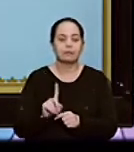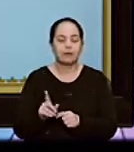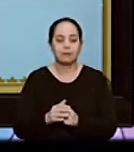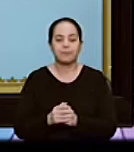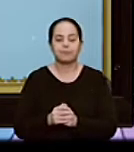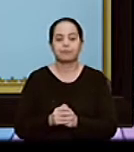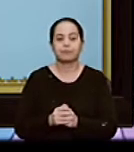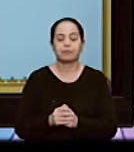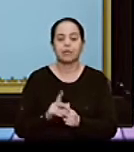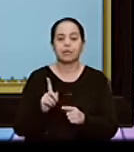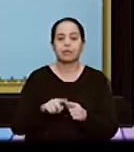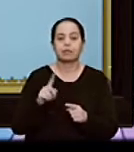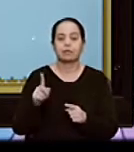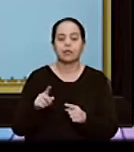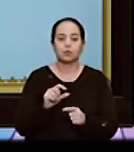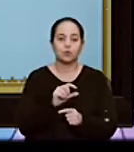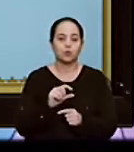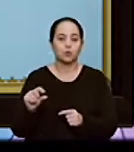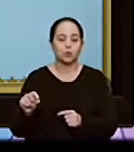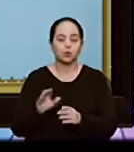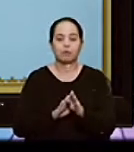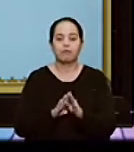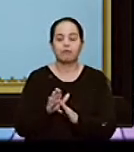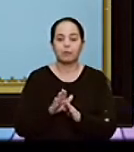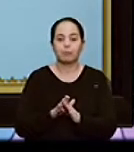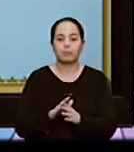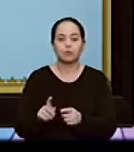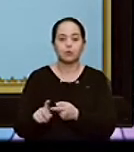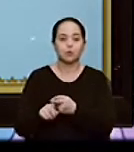Следующая строчка, выполните соединение этих букв.